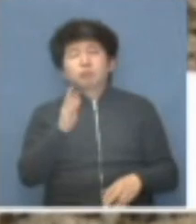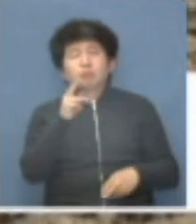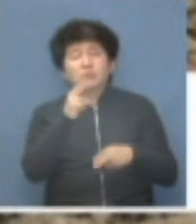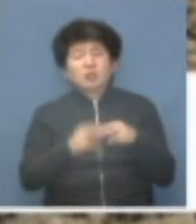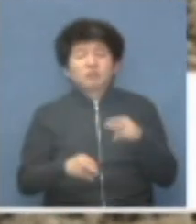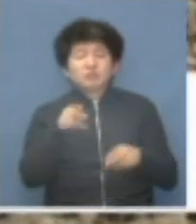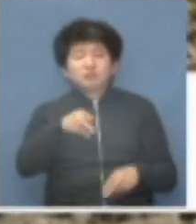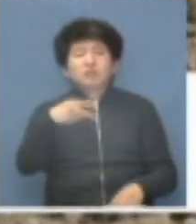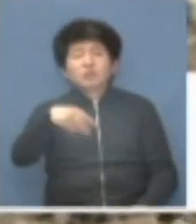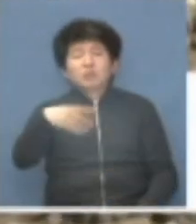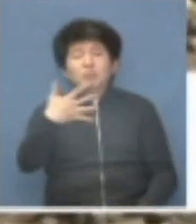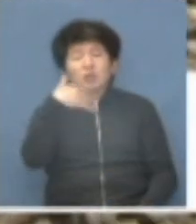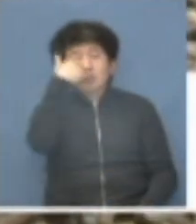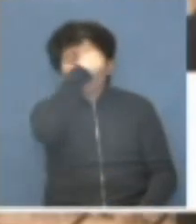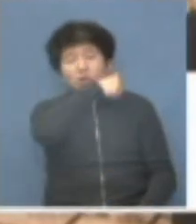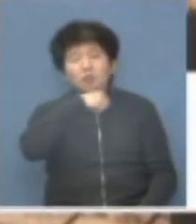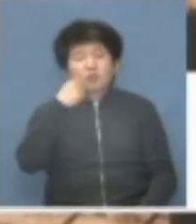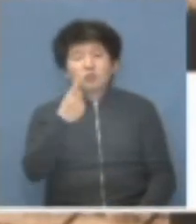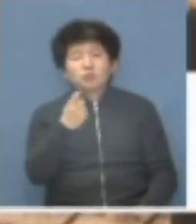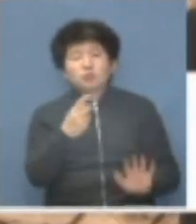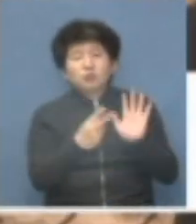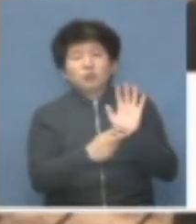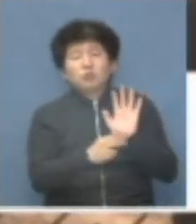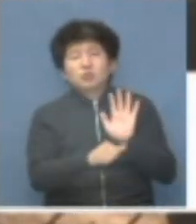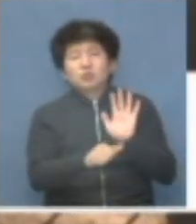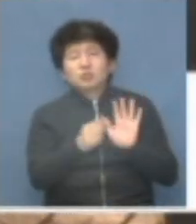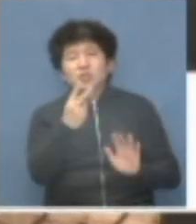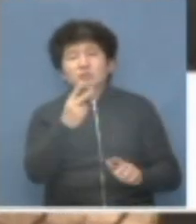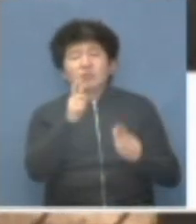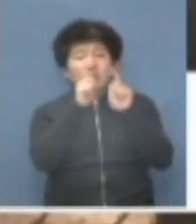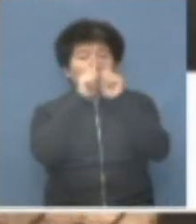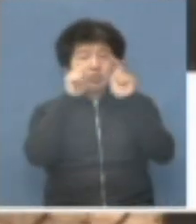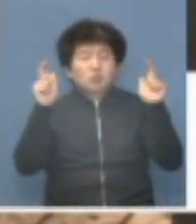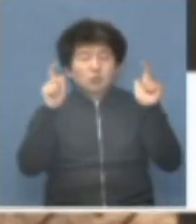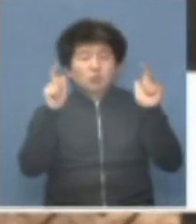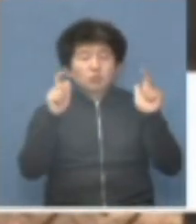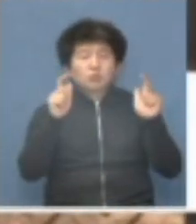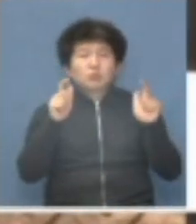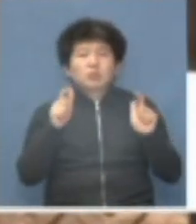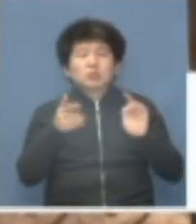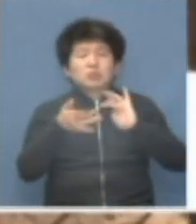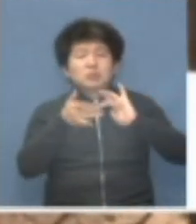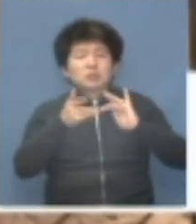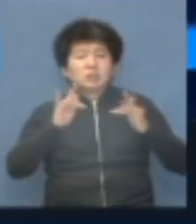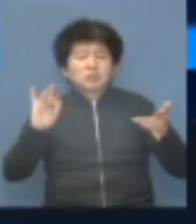году. Кроме того, 162 школы региона планируется подключить к сети интернет.